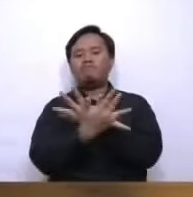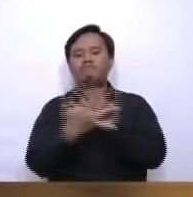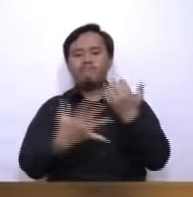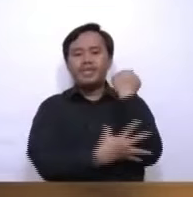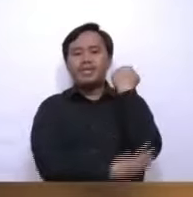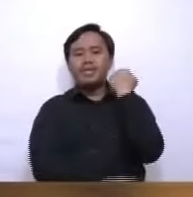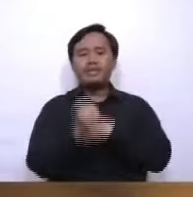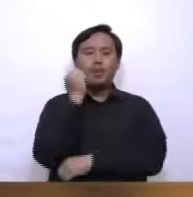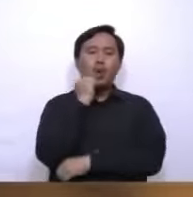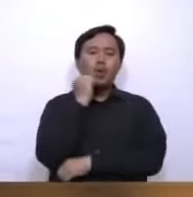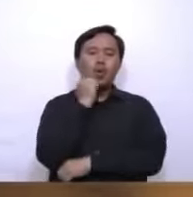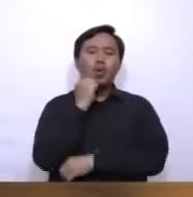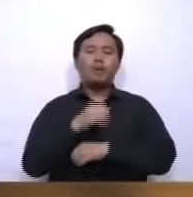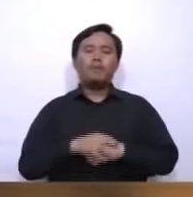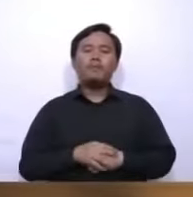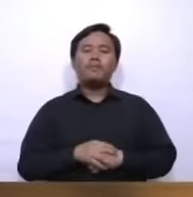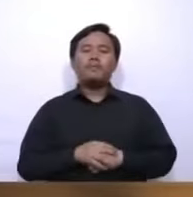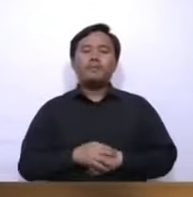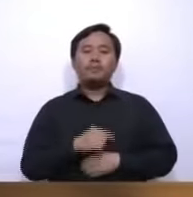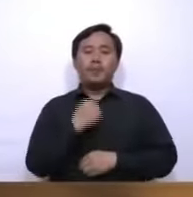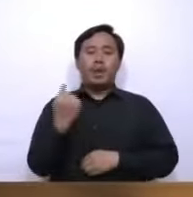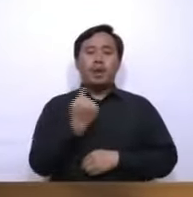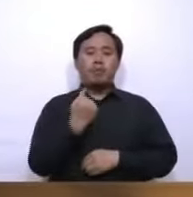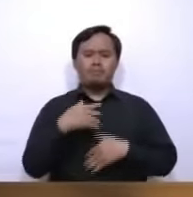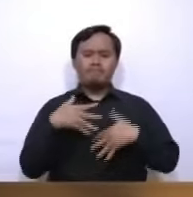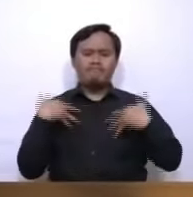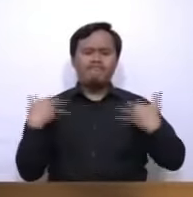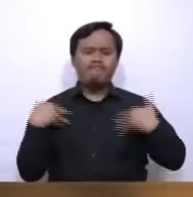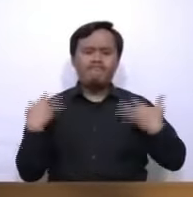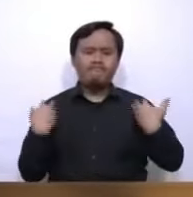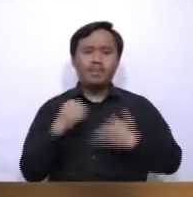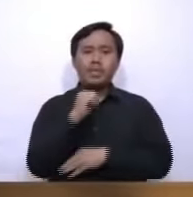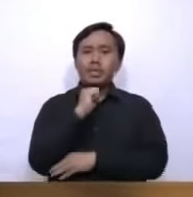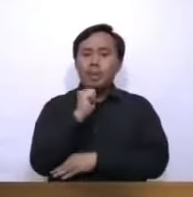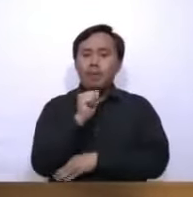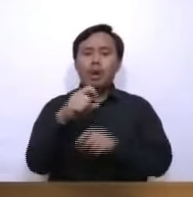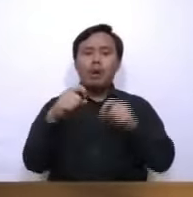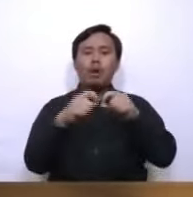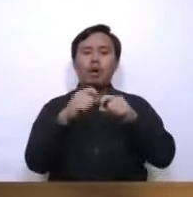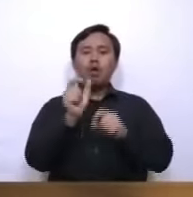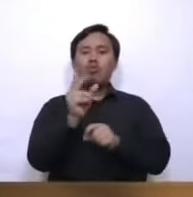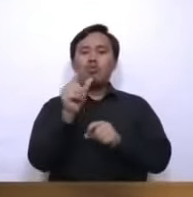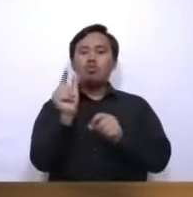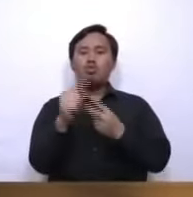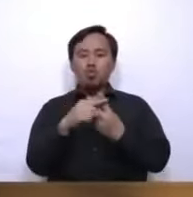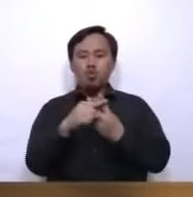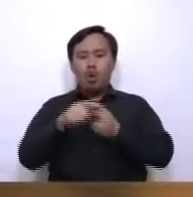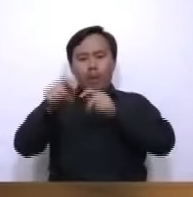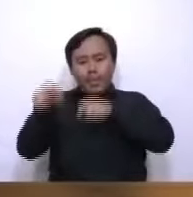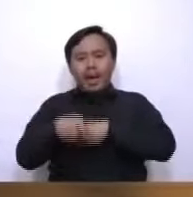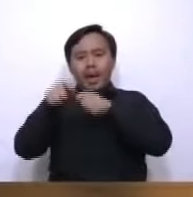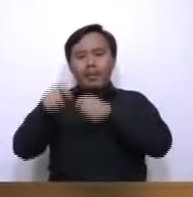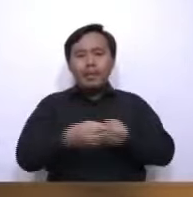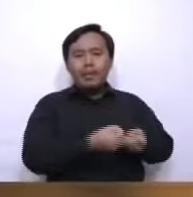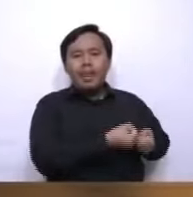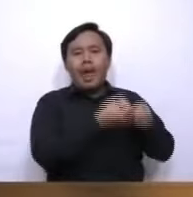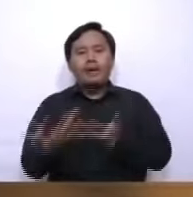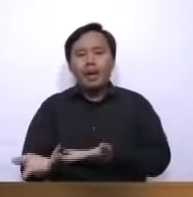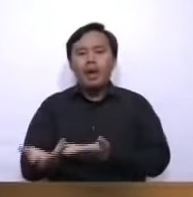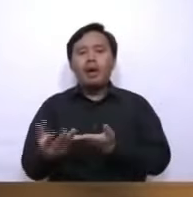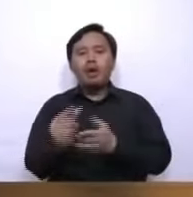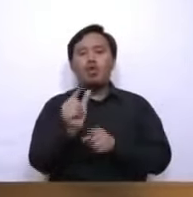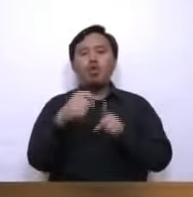juga pengangguran. Sehingga kami ingin membahagiakan para buruh, para petani, nelayan dan para pelaku